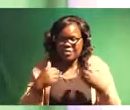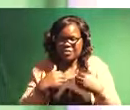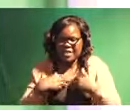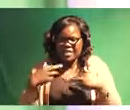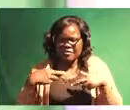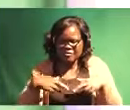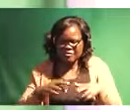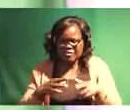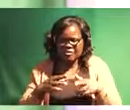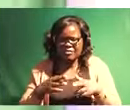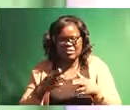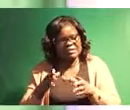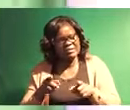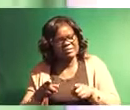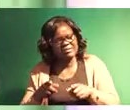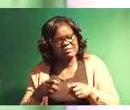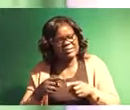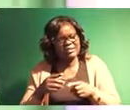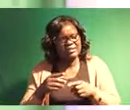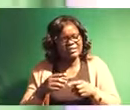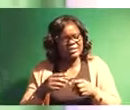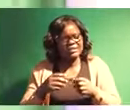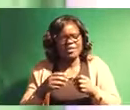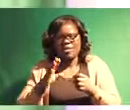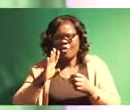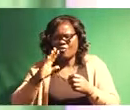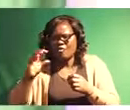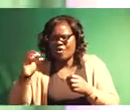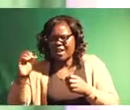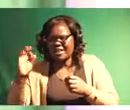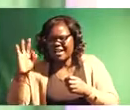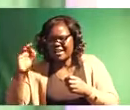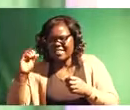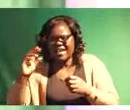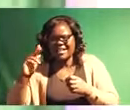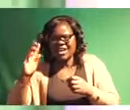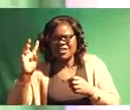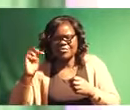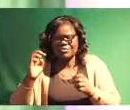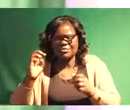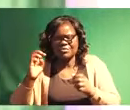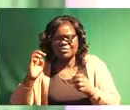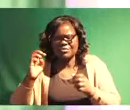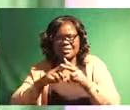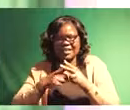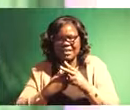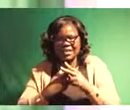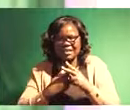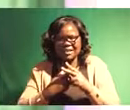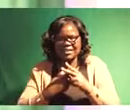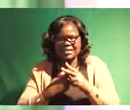barabara hapa karibu kilomita 430 ambazo tulianzisha.